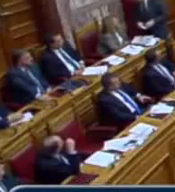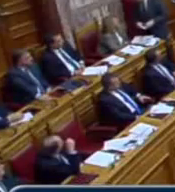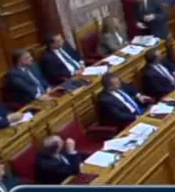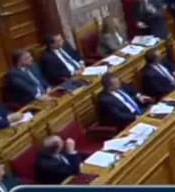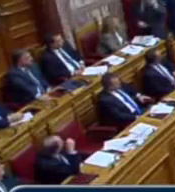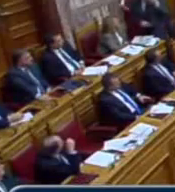Κύριε υπουργέ